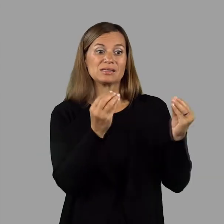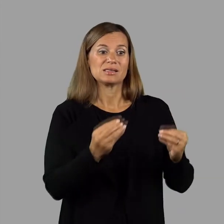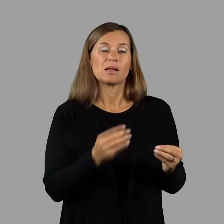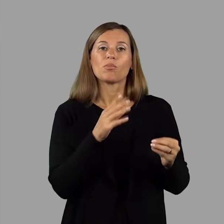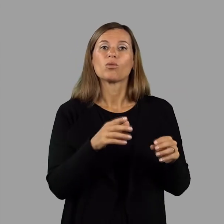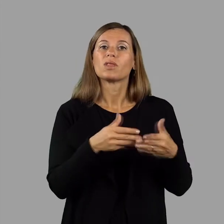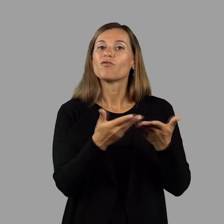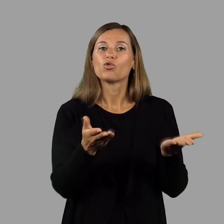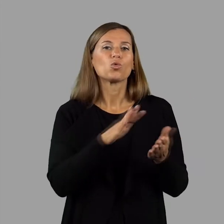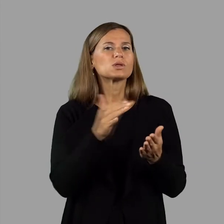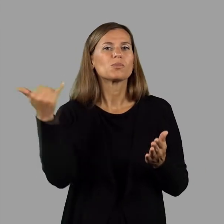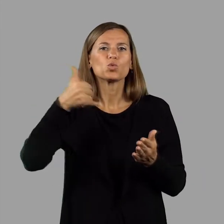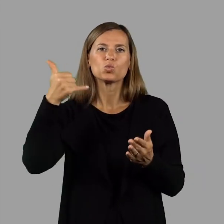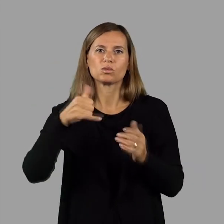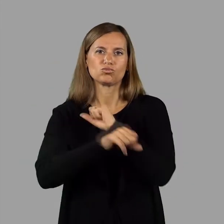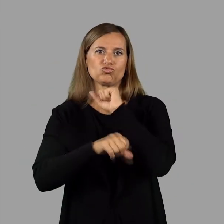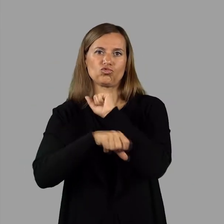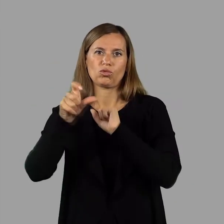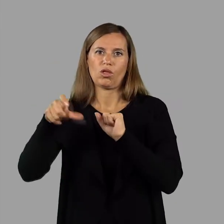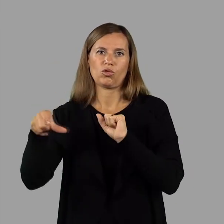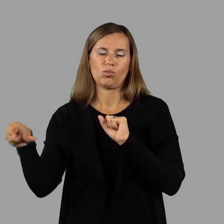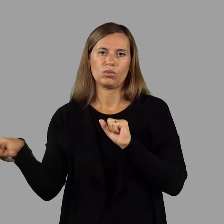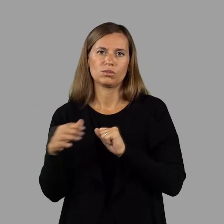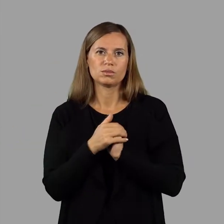Sistem bo na voljo vsem tujim študentom.